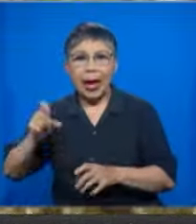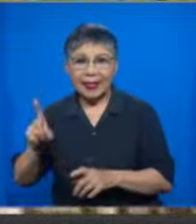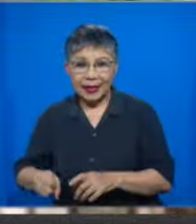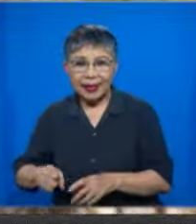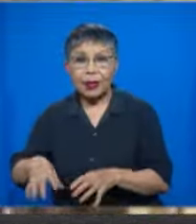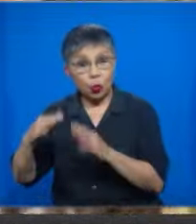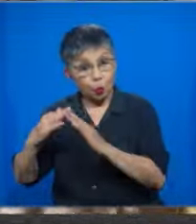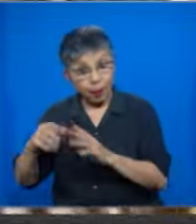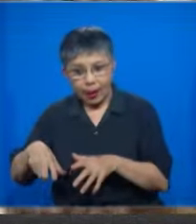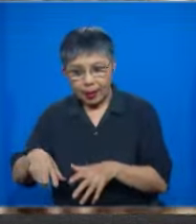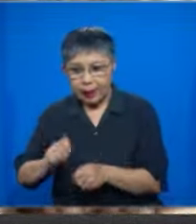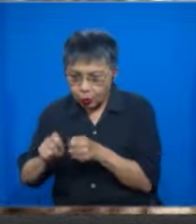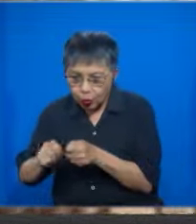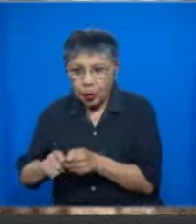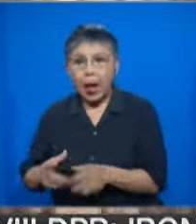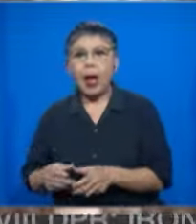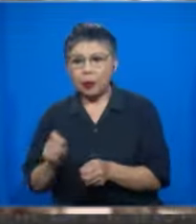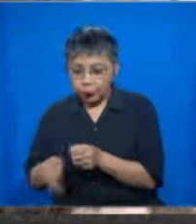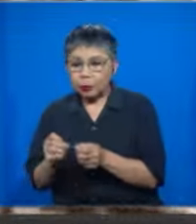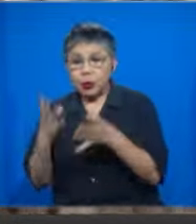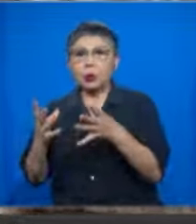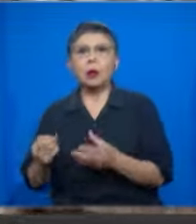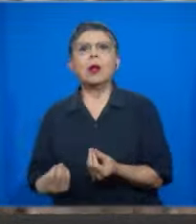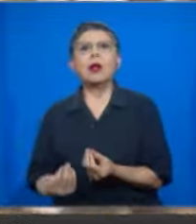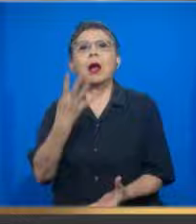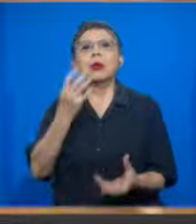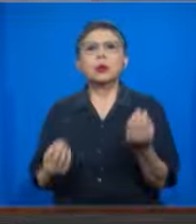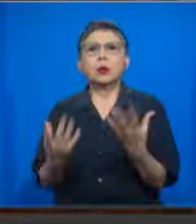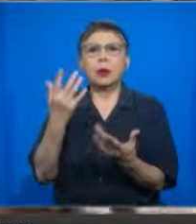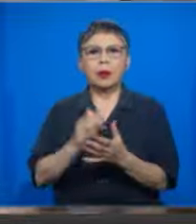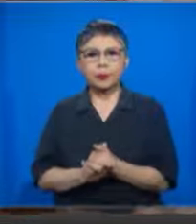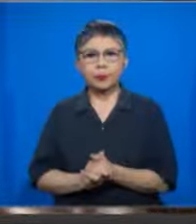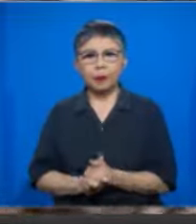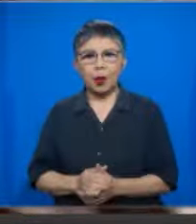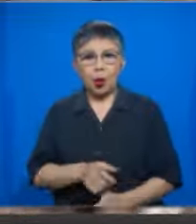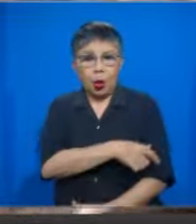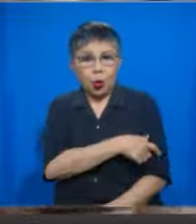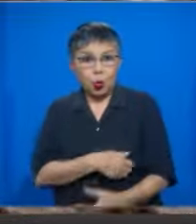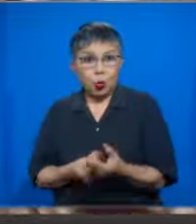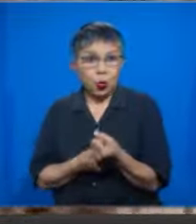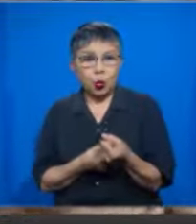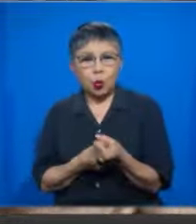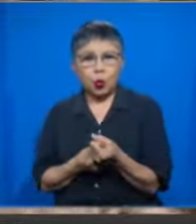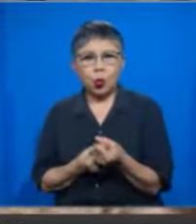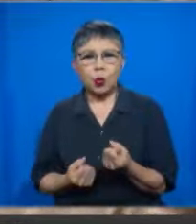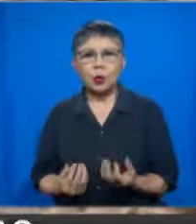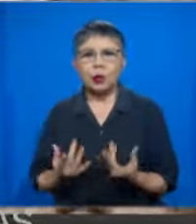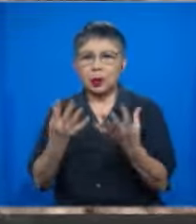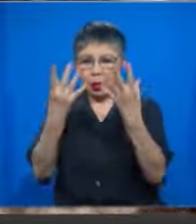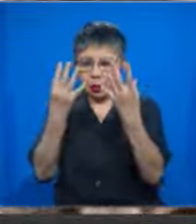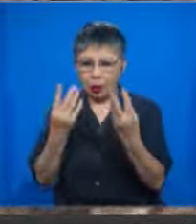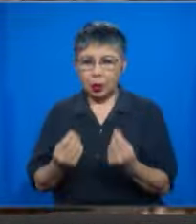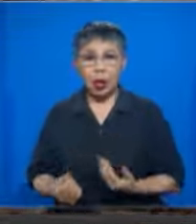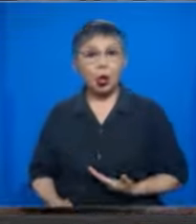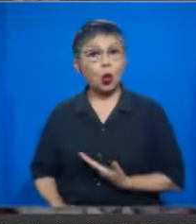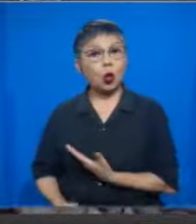api kemudian membakar mobil dan merambat ke rumah. Beberapa saat kemudian pemadam kebakaran tiba dan berhasil memadamkan api. Tidak ada